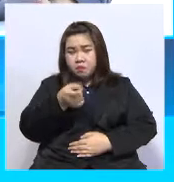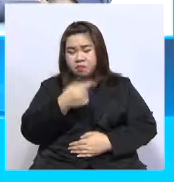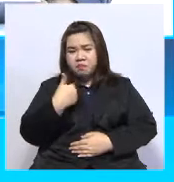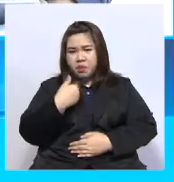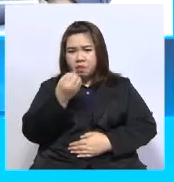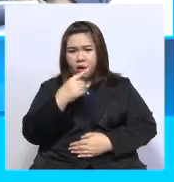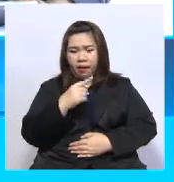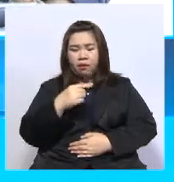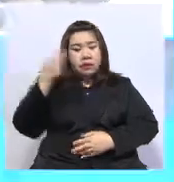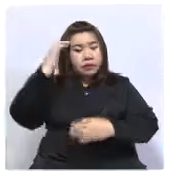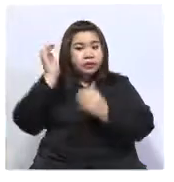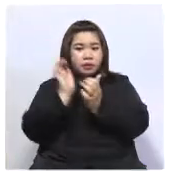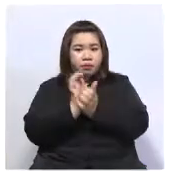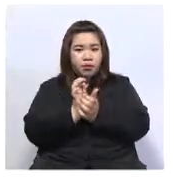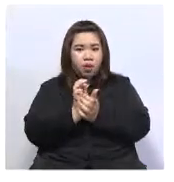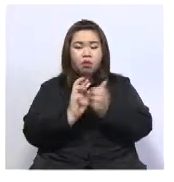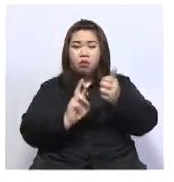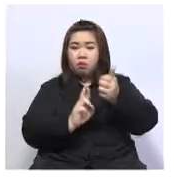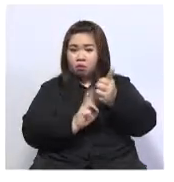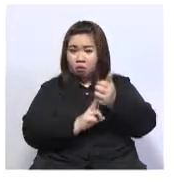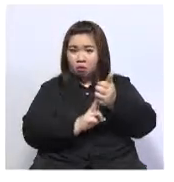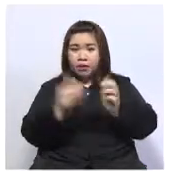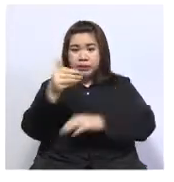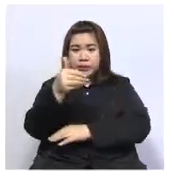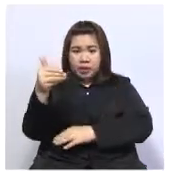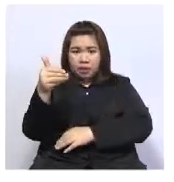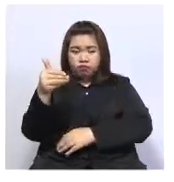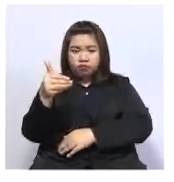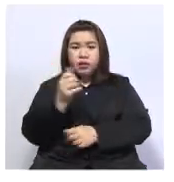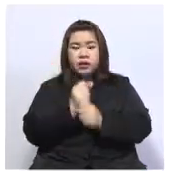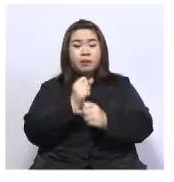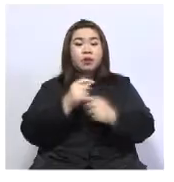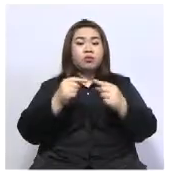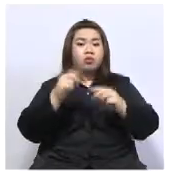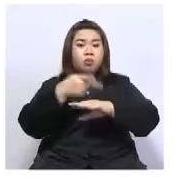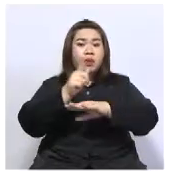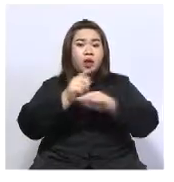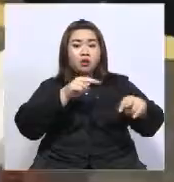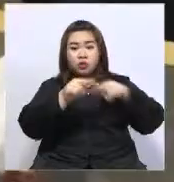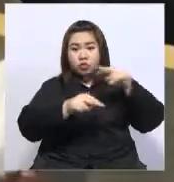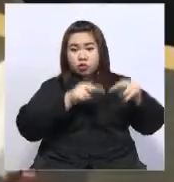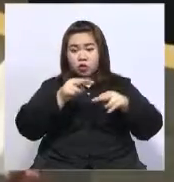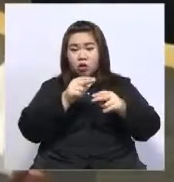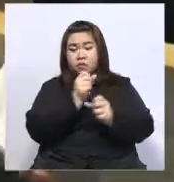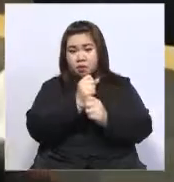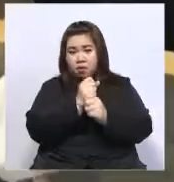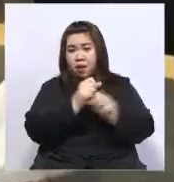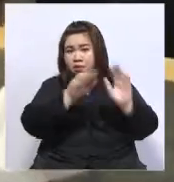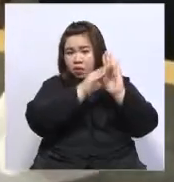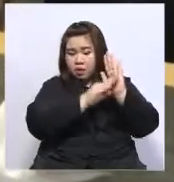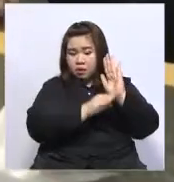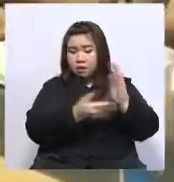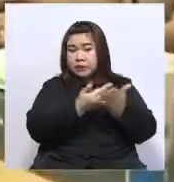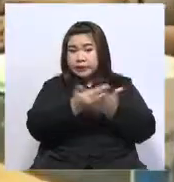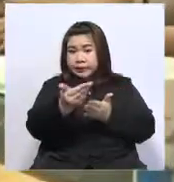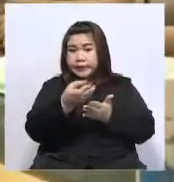พลตำรวจเอกเดชอรงค์สุทธิชาญบัญชารองผู้บัญชาการตำรวจแห่งชาติในฐานะประธานการตรวจสอบการปฏิบัติตามสัญญาซื้อข